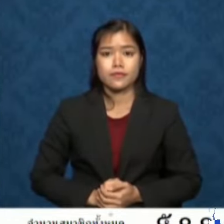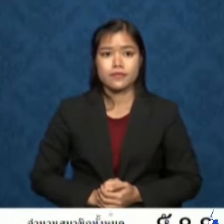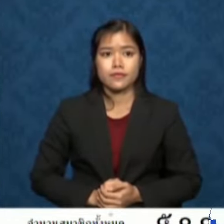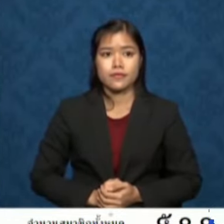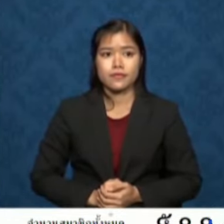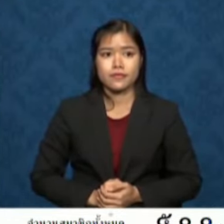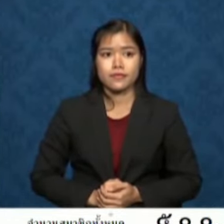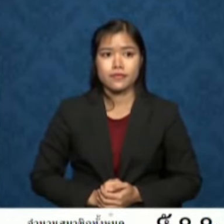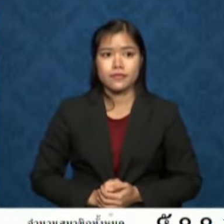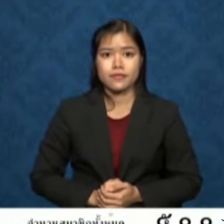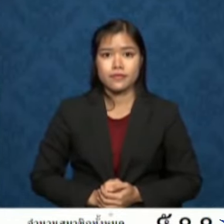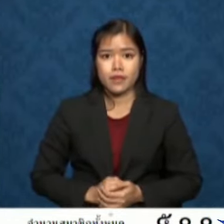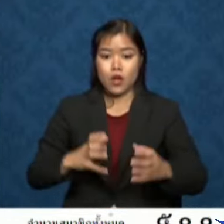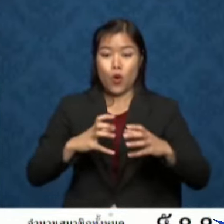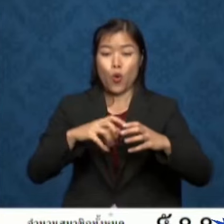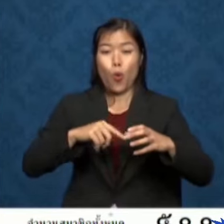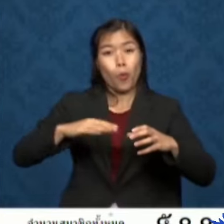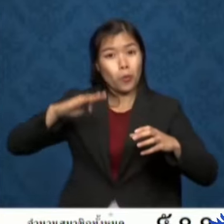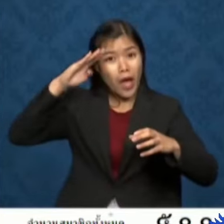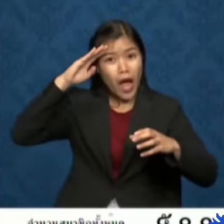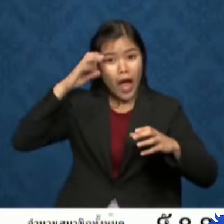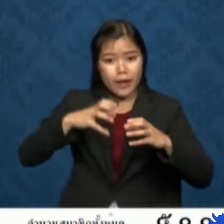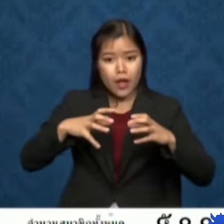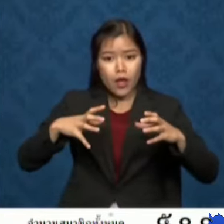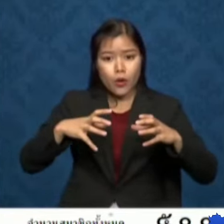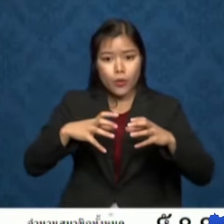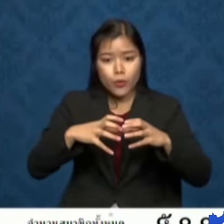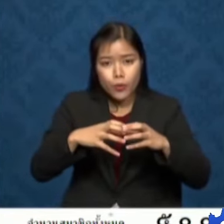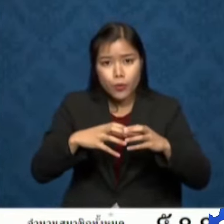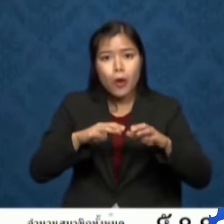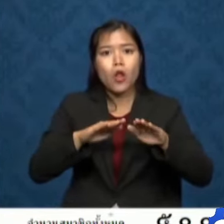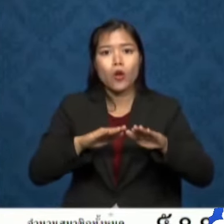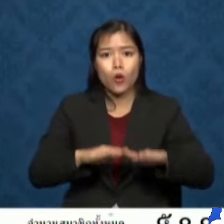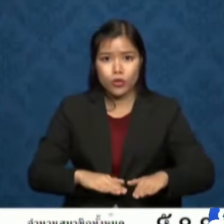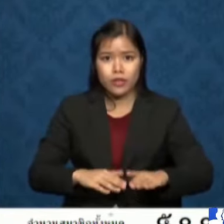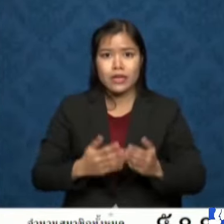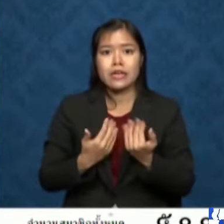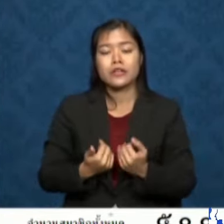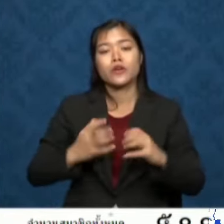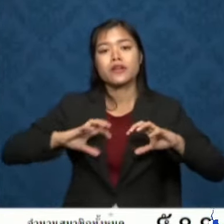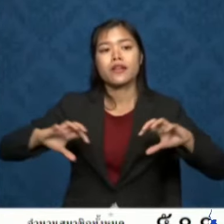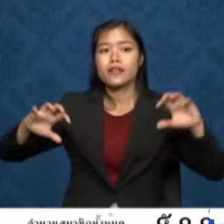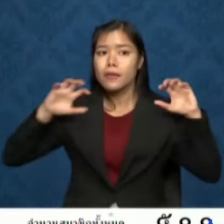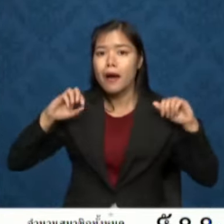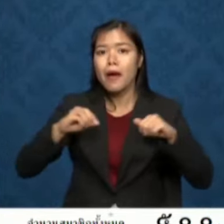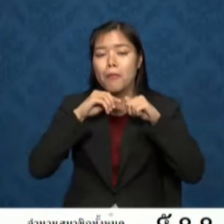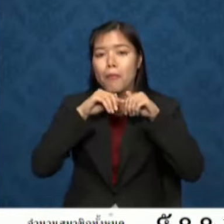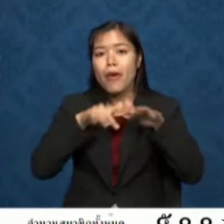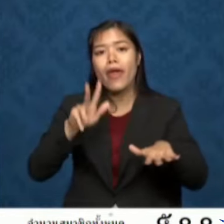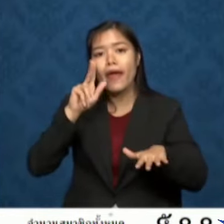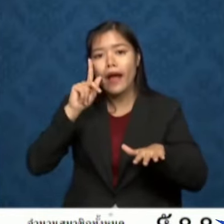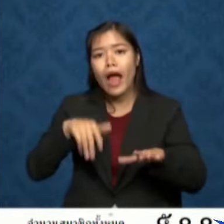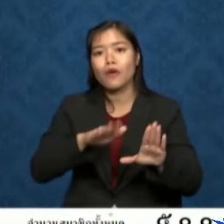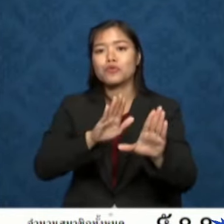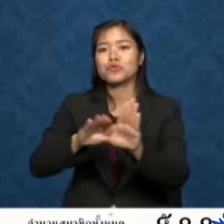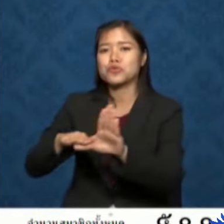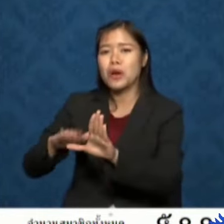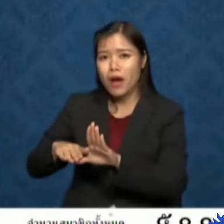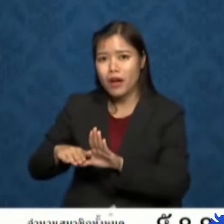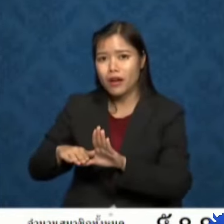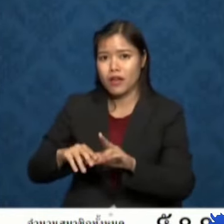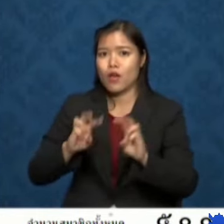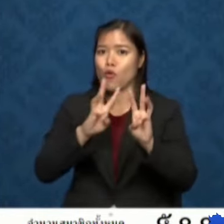การปรับลดกำลังพลแม้ว่าตอนนี้นะรัฐบาลจะโหมประโคมข่าวความสำเร็จนะของการรับสมัครทหารแบบ